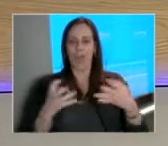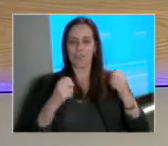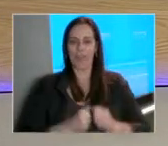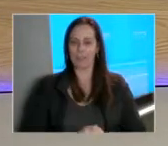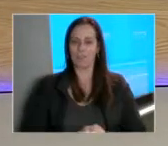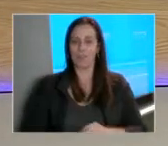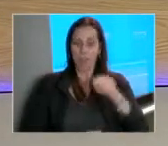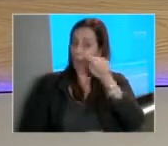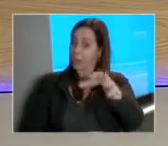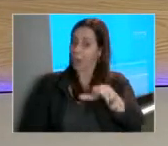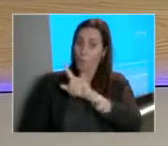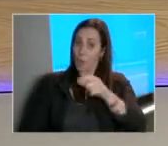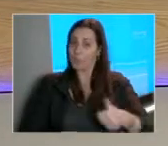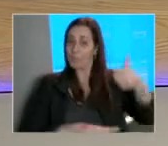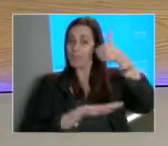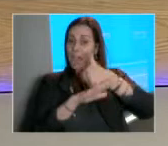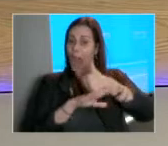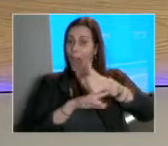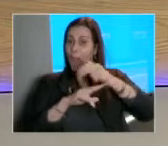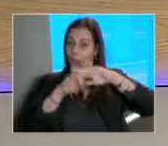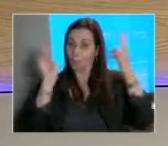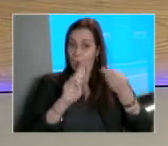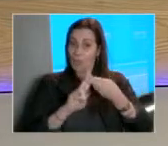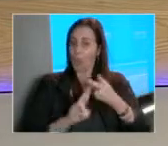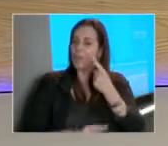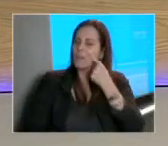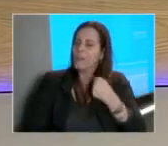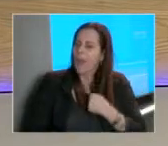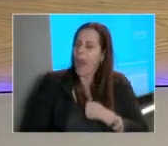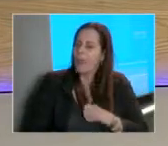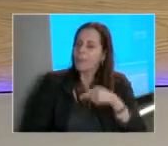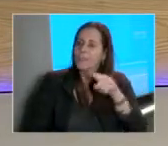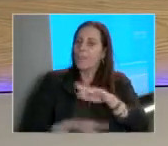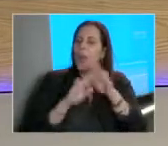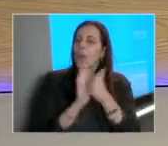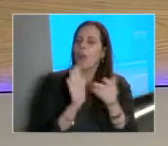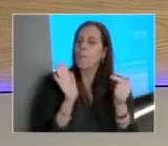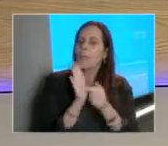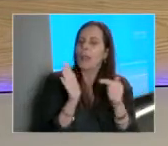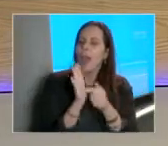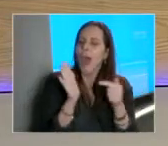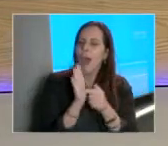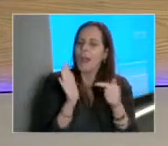החברתיים. אתה גם לא שר התפוצות. נראה לי שזה הכל בגלל